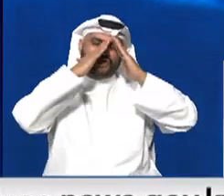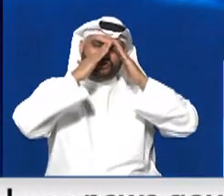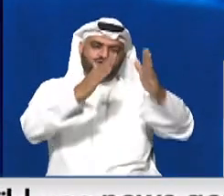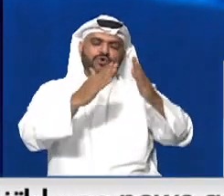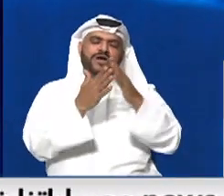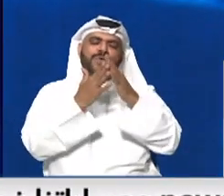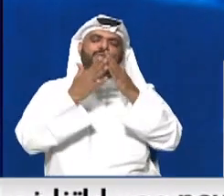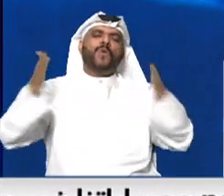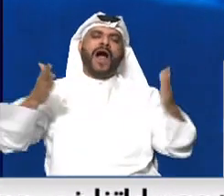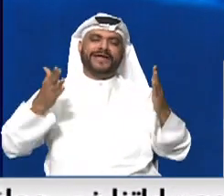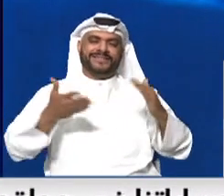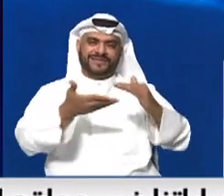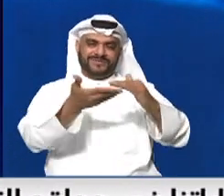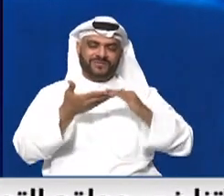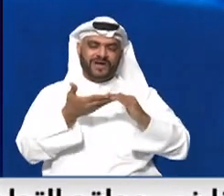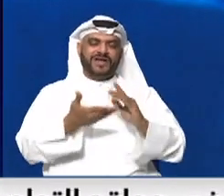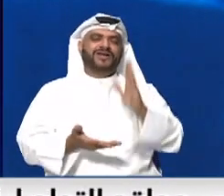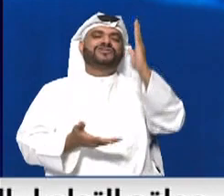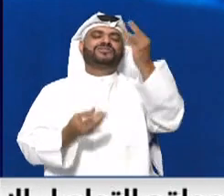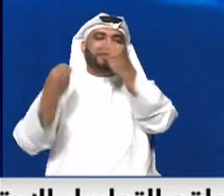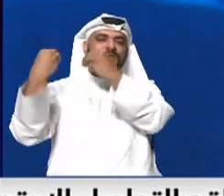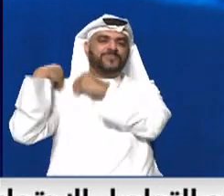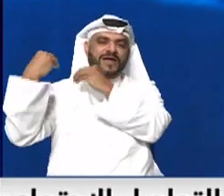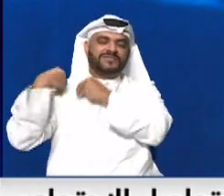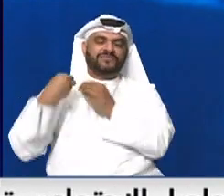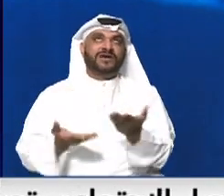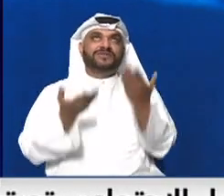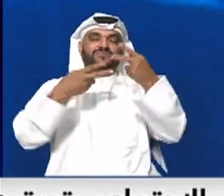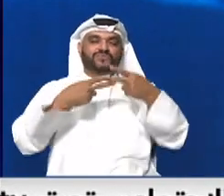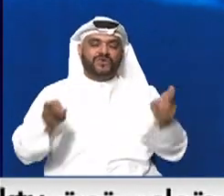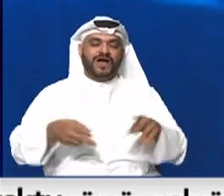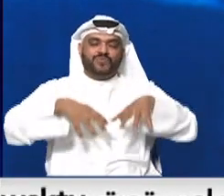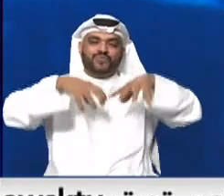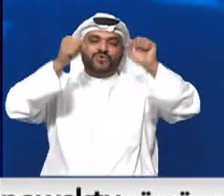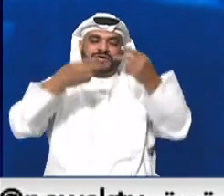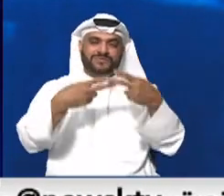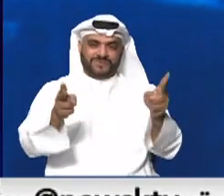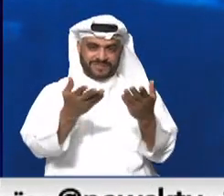الشؤون الاجتماعية بالإنابة الأستاذ عبد العزيز ساري المطيري، شكرا جزيلا لك على هذا التواصل.